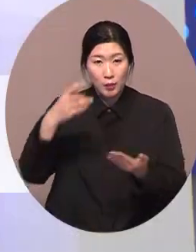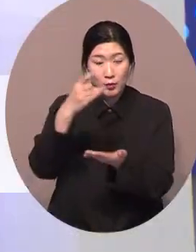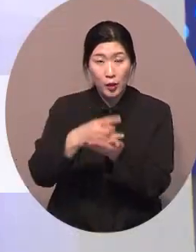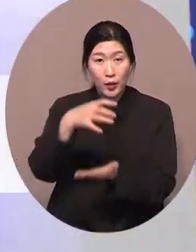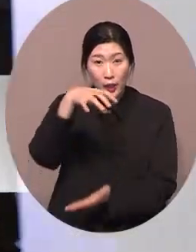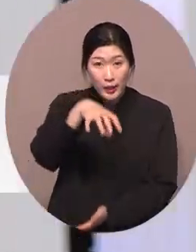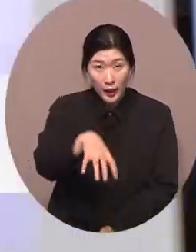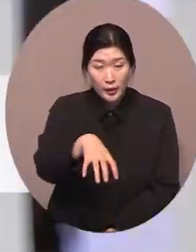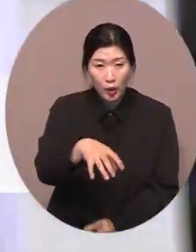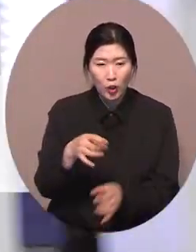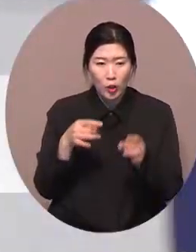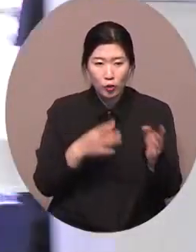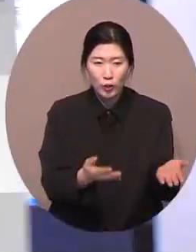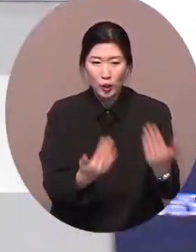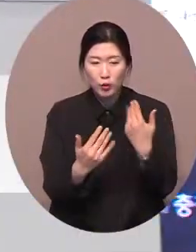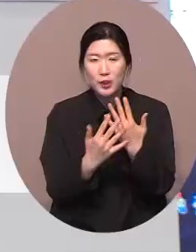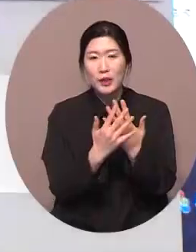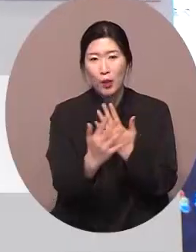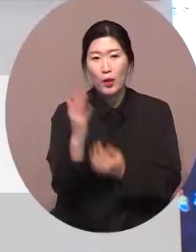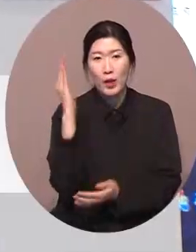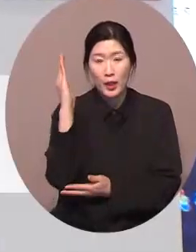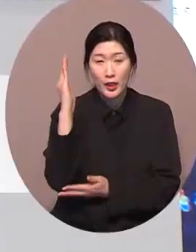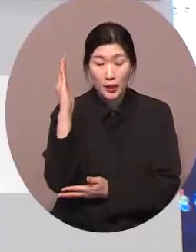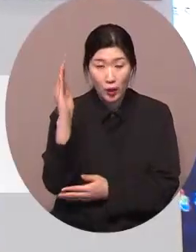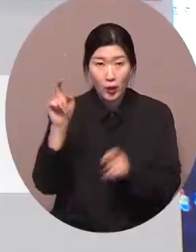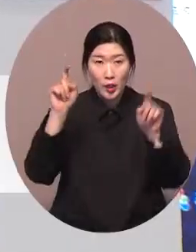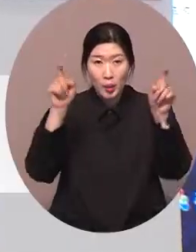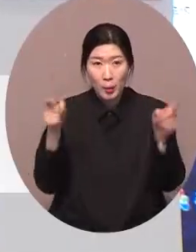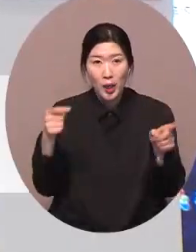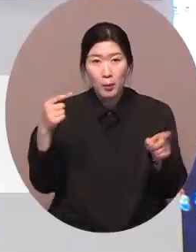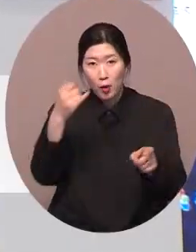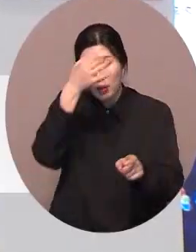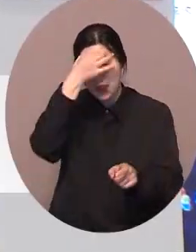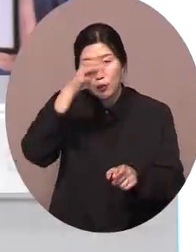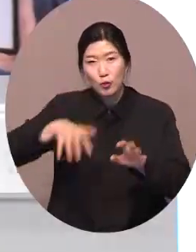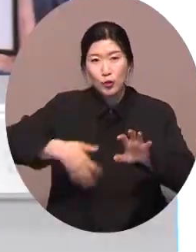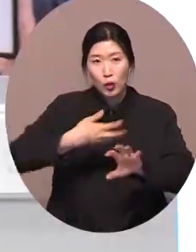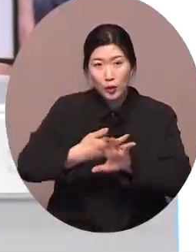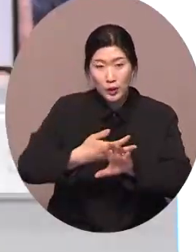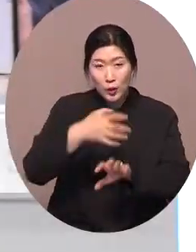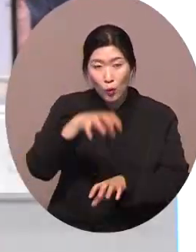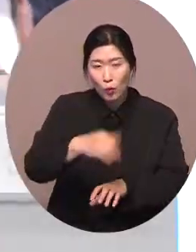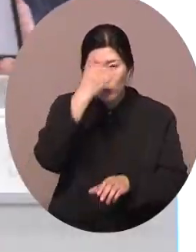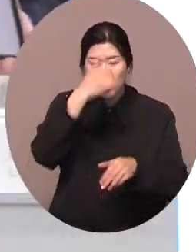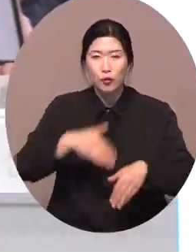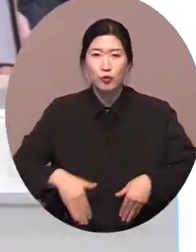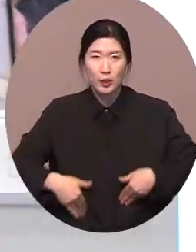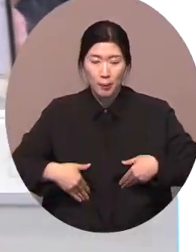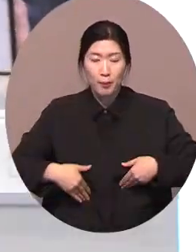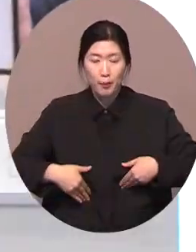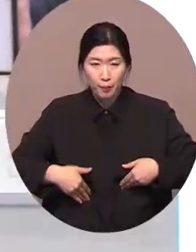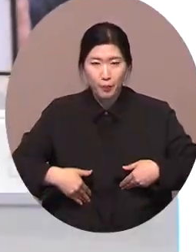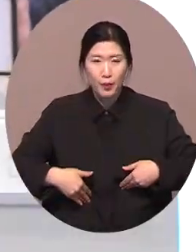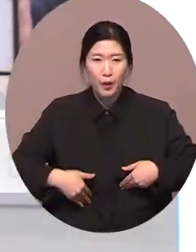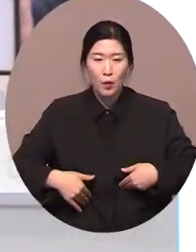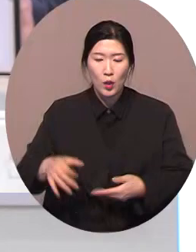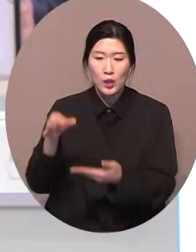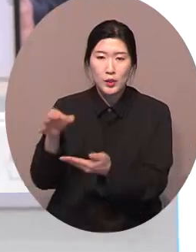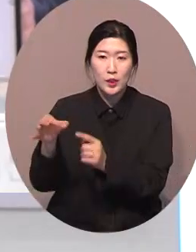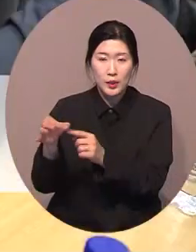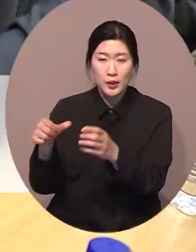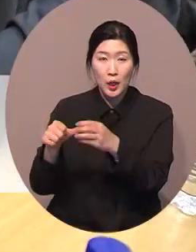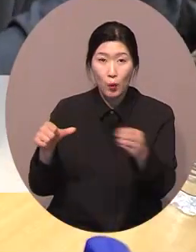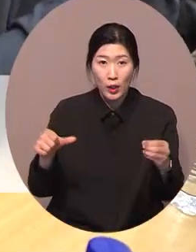나비에서 열린 투자 유치 대회에서 벤처 투자와 기술 혁신의 중심 충남 비전을 선포하고 출자를 통해